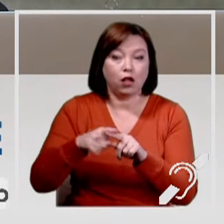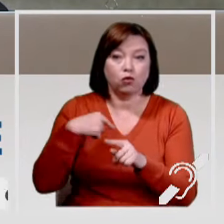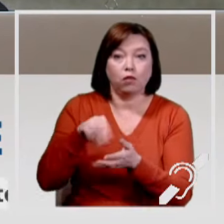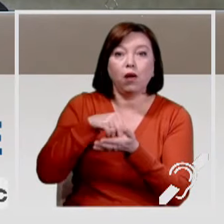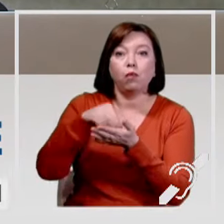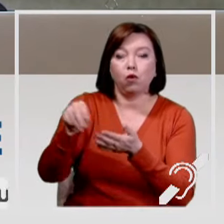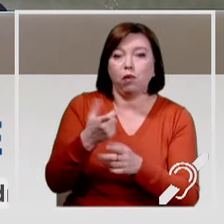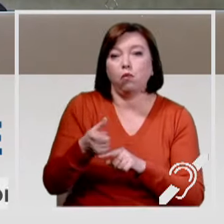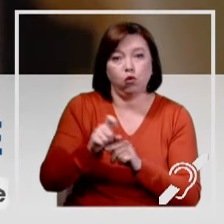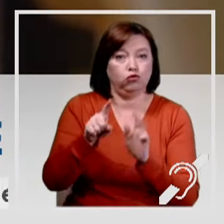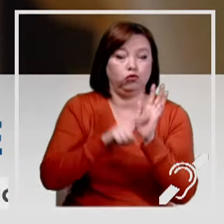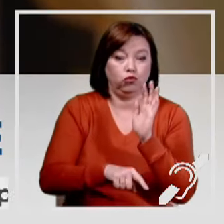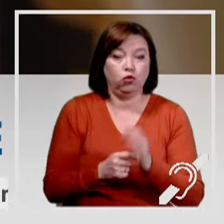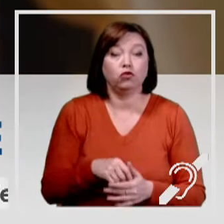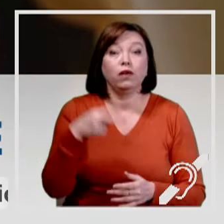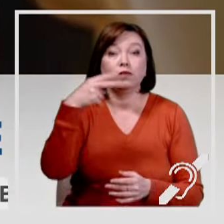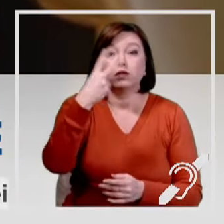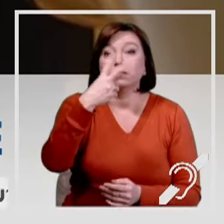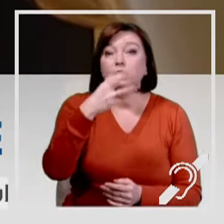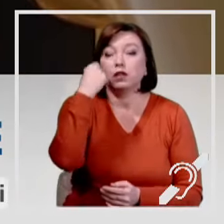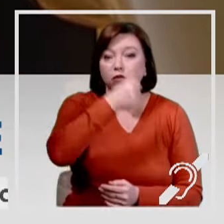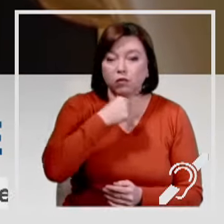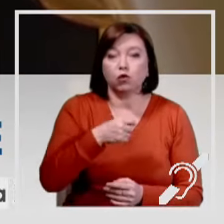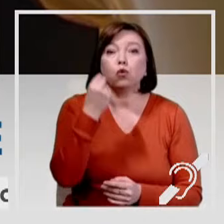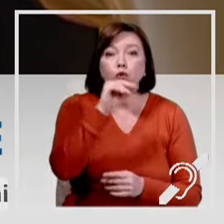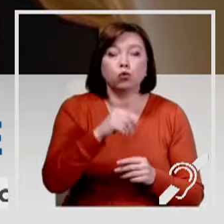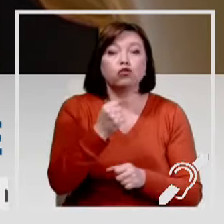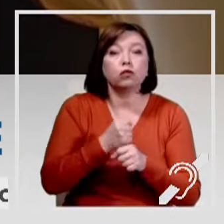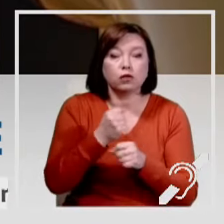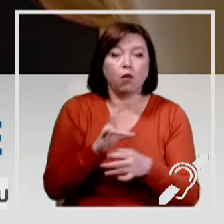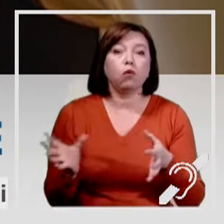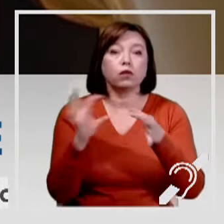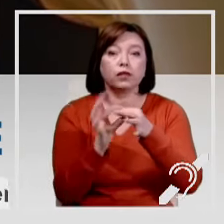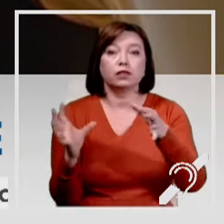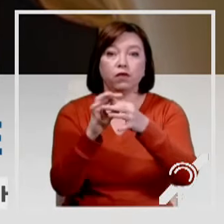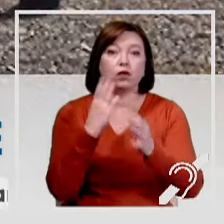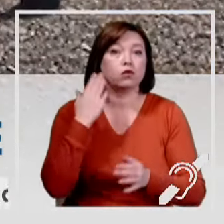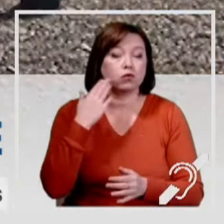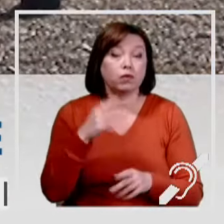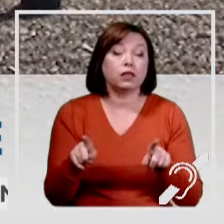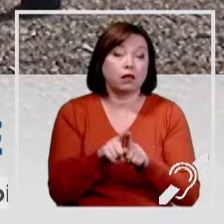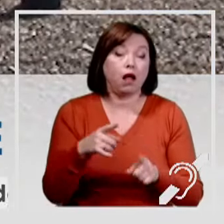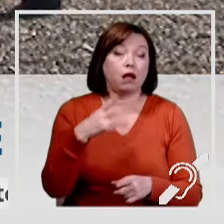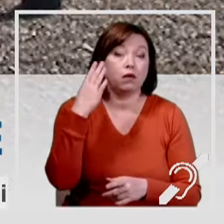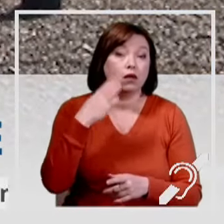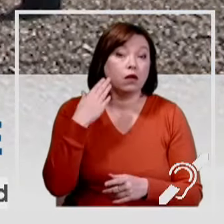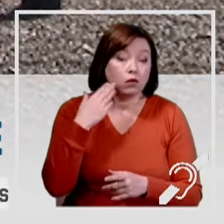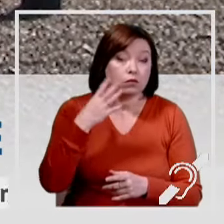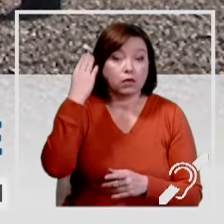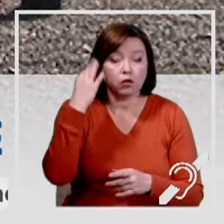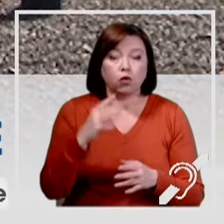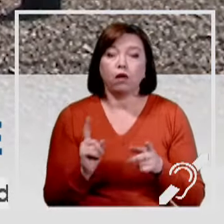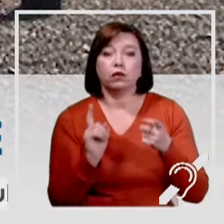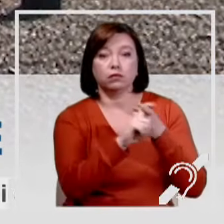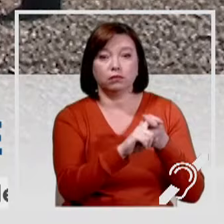lucrăm la cel mai mic preț din regiune. În 2023 au avansat și lucrările de interconectare cu România. Astfel, Republica Moldova se leagă irreversibil